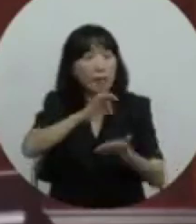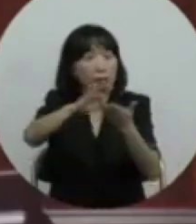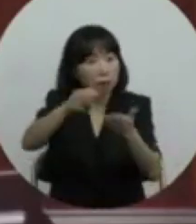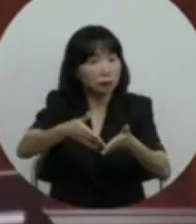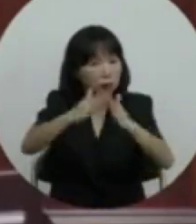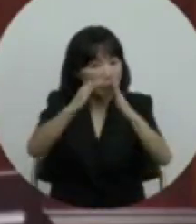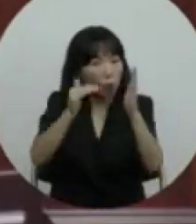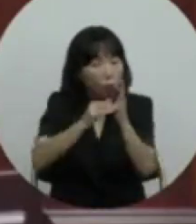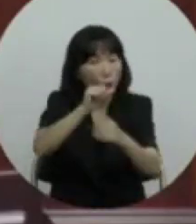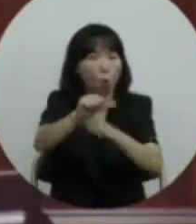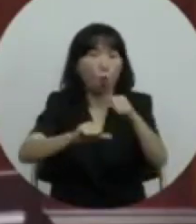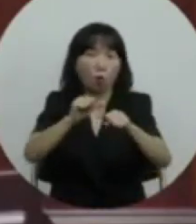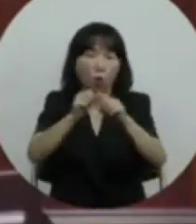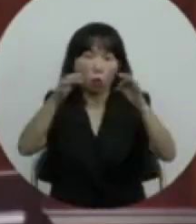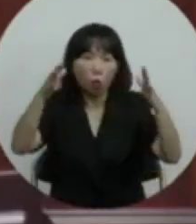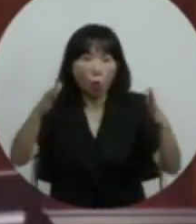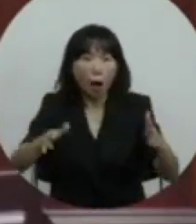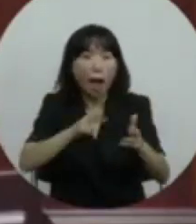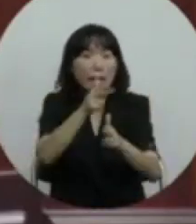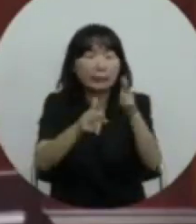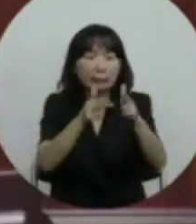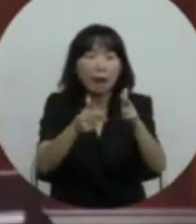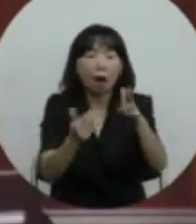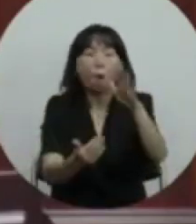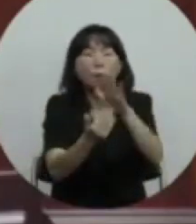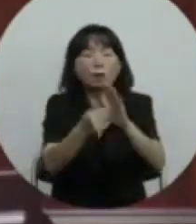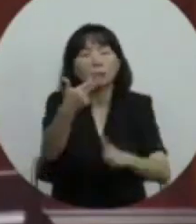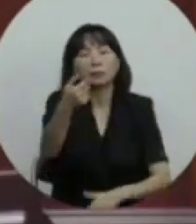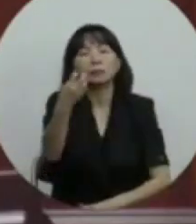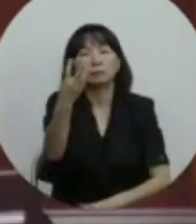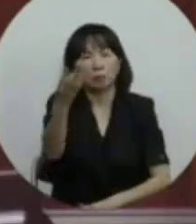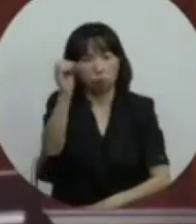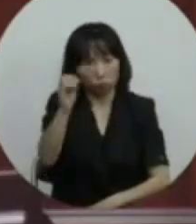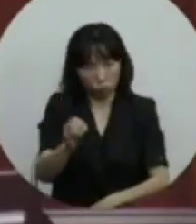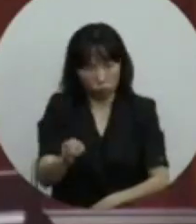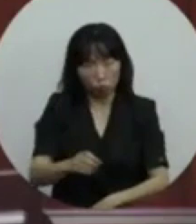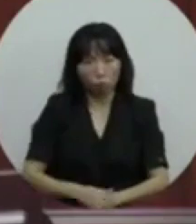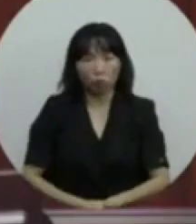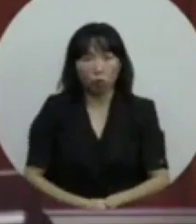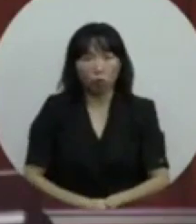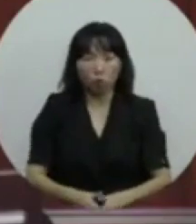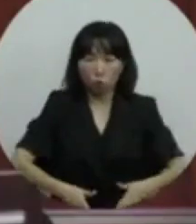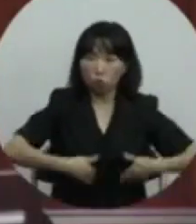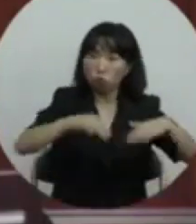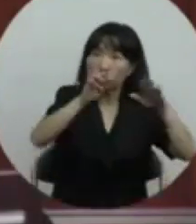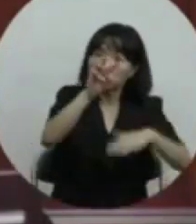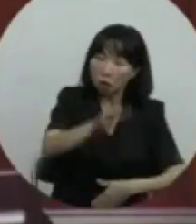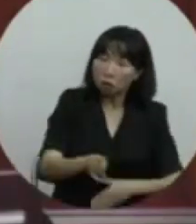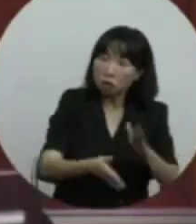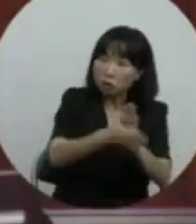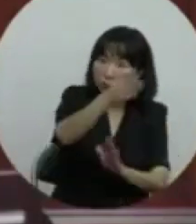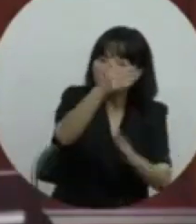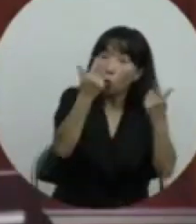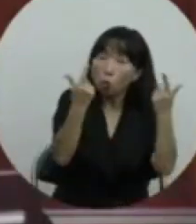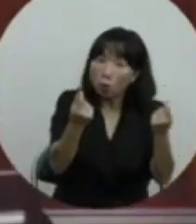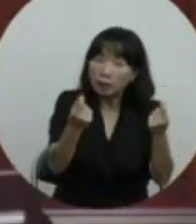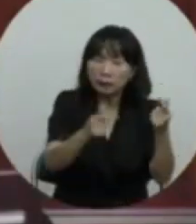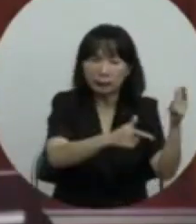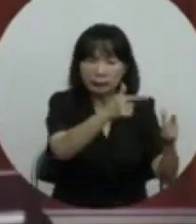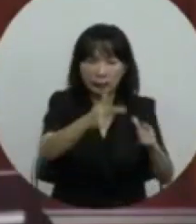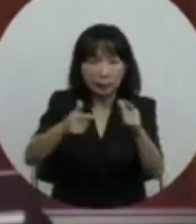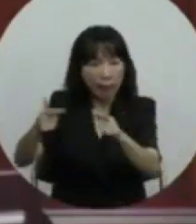최근 5년간 평균 사업 반영률은 73%에 이른다고 합니다. 춘천시와 마찬가지로 다양한 계층의